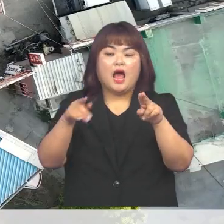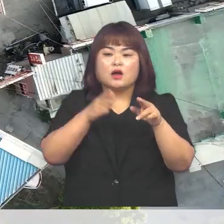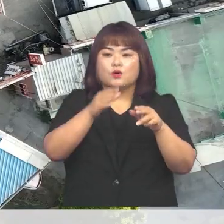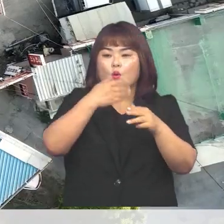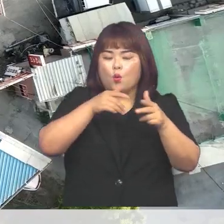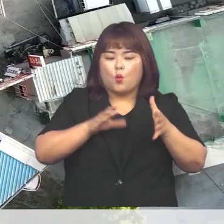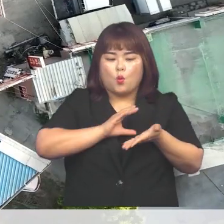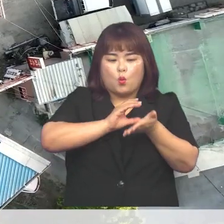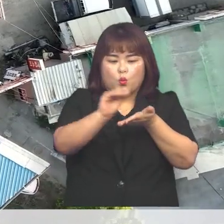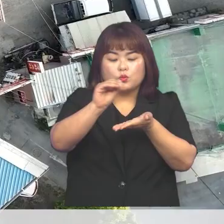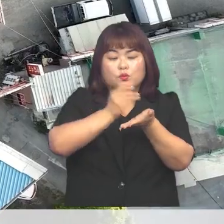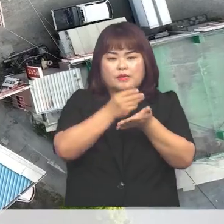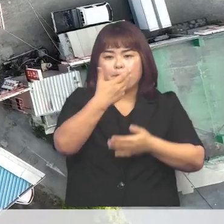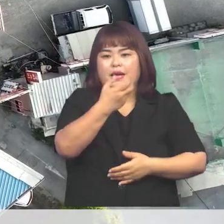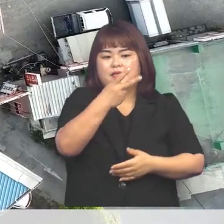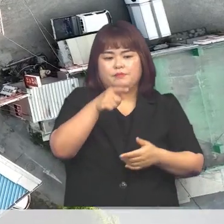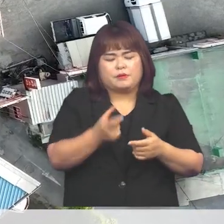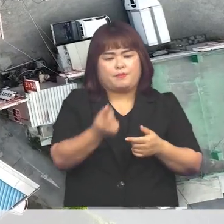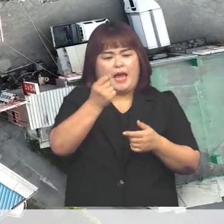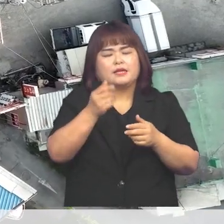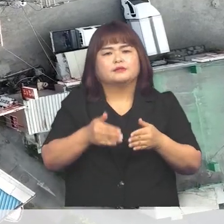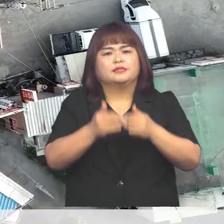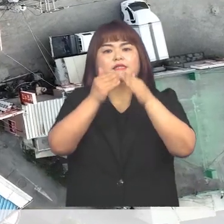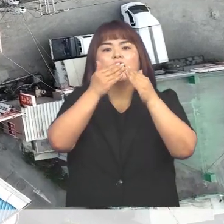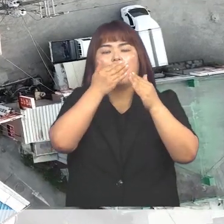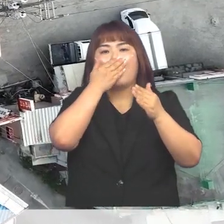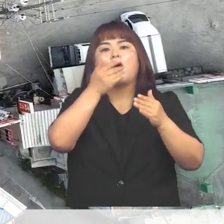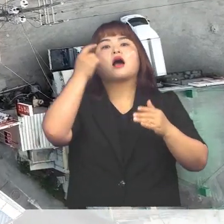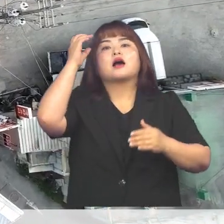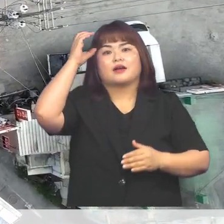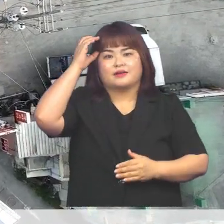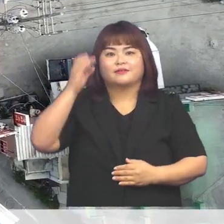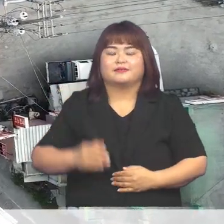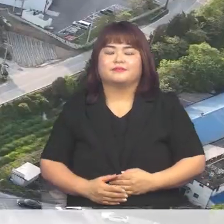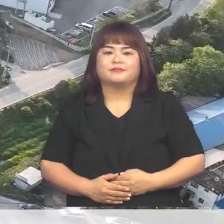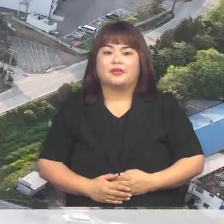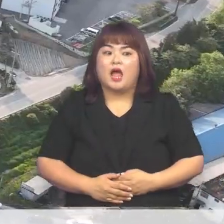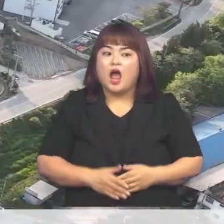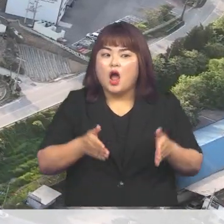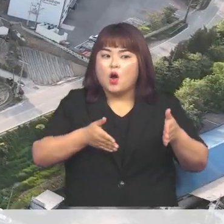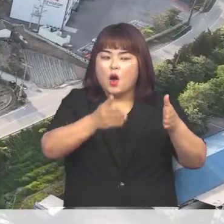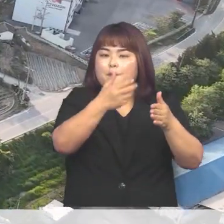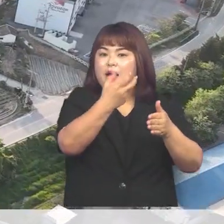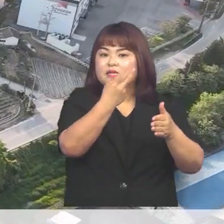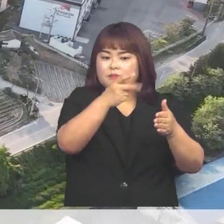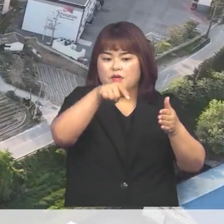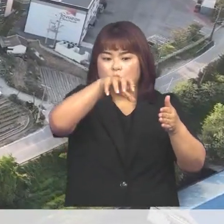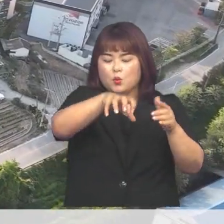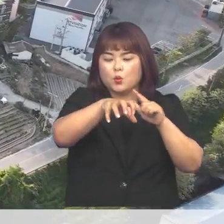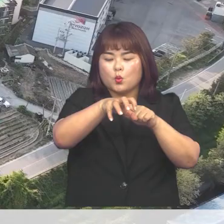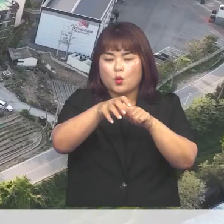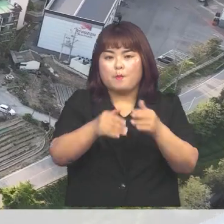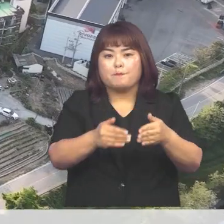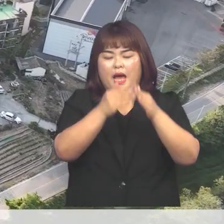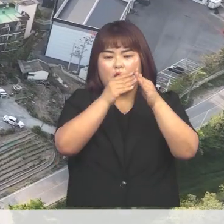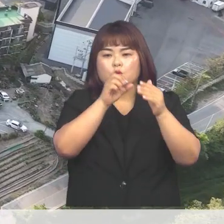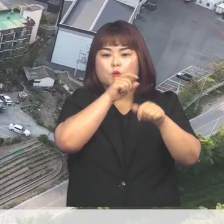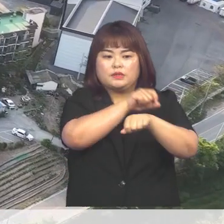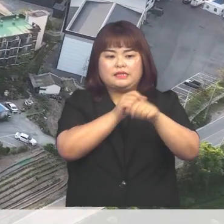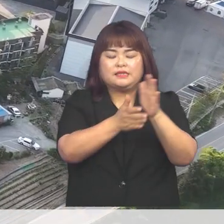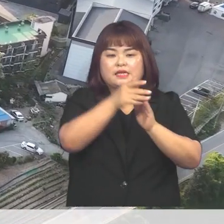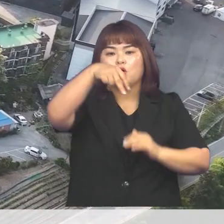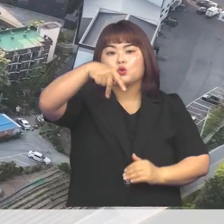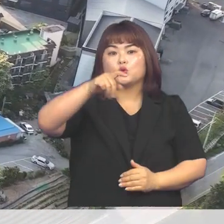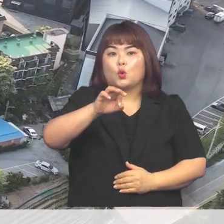국지도 82호선 확충 사업의 속도가 탄력이 붙을 것으로 기대됩니다. 국지도 82호선 개설 사업은 용인특례시